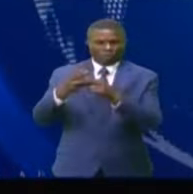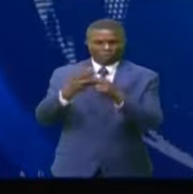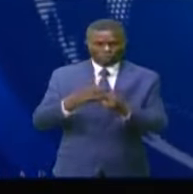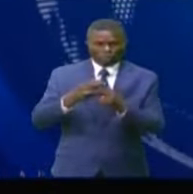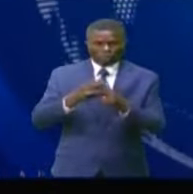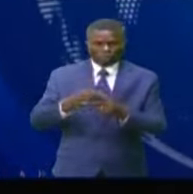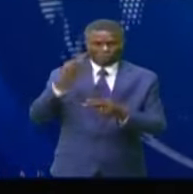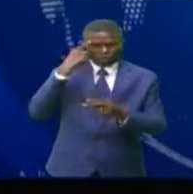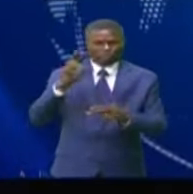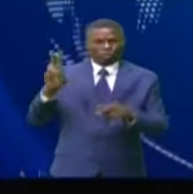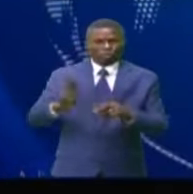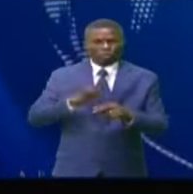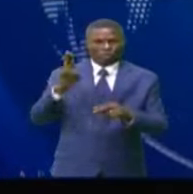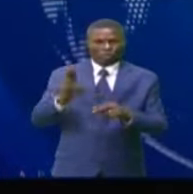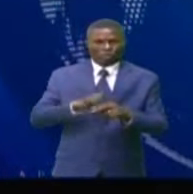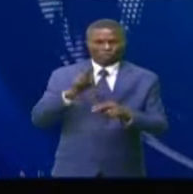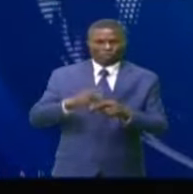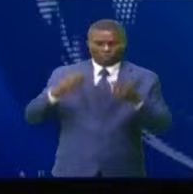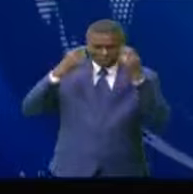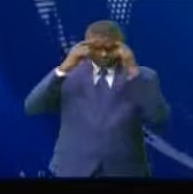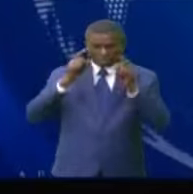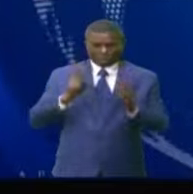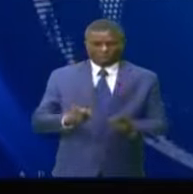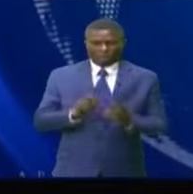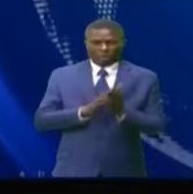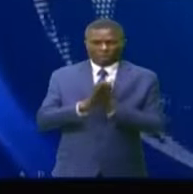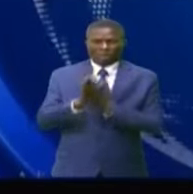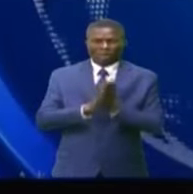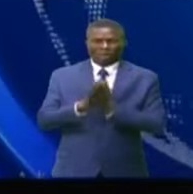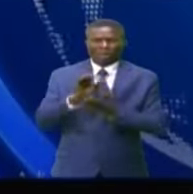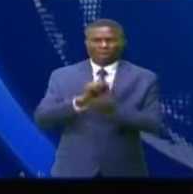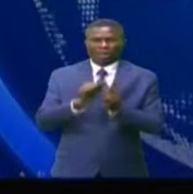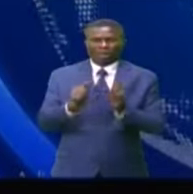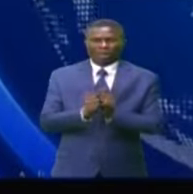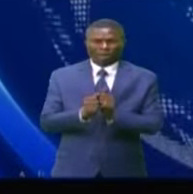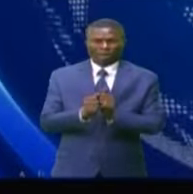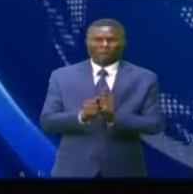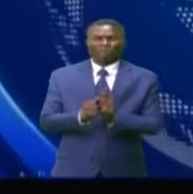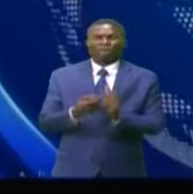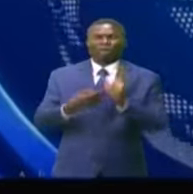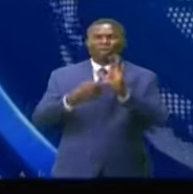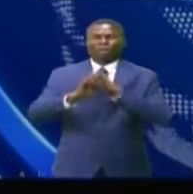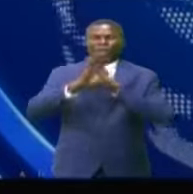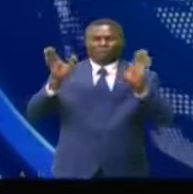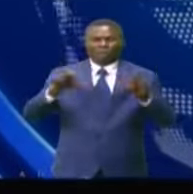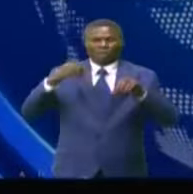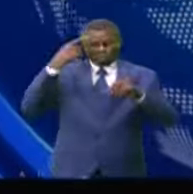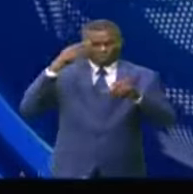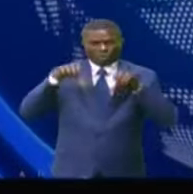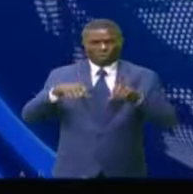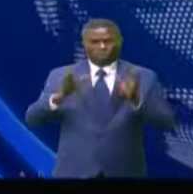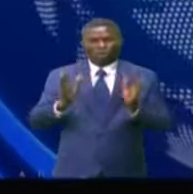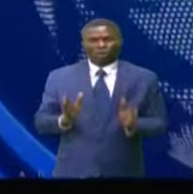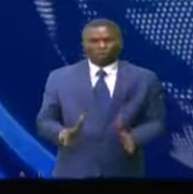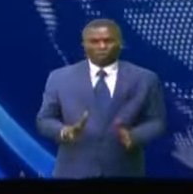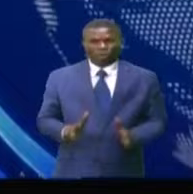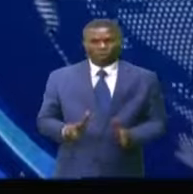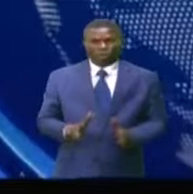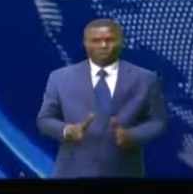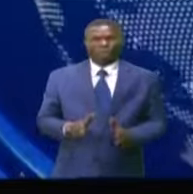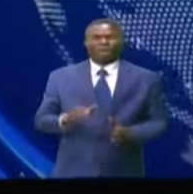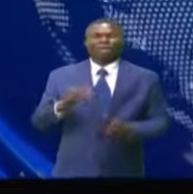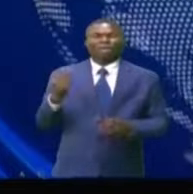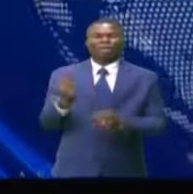pour l'application des mesures liées à l'exclusivité réservée aux Congolais. C'est son